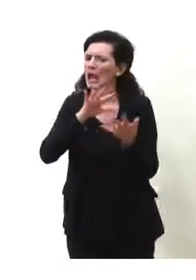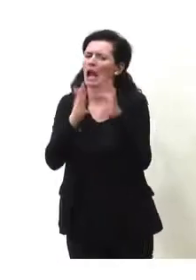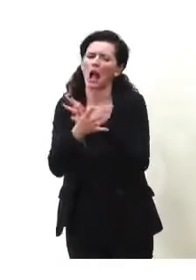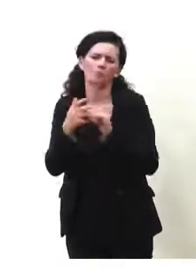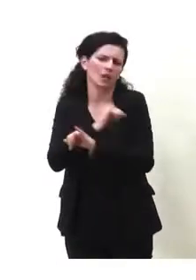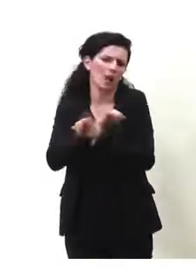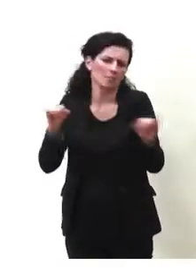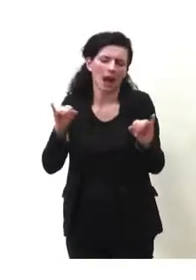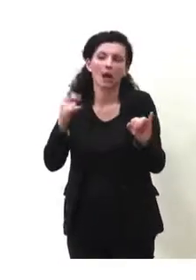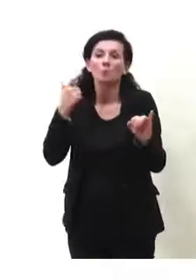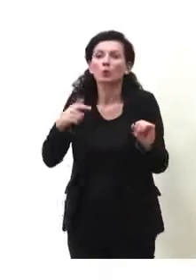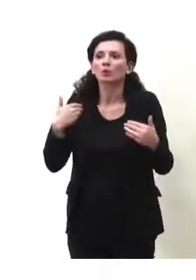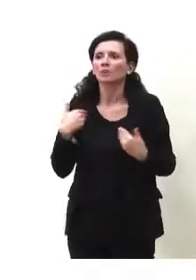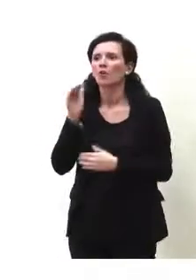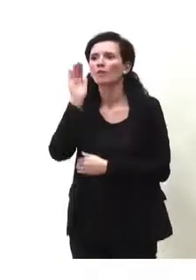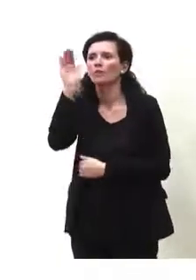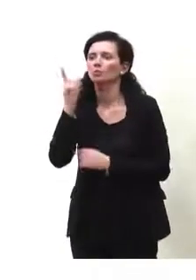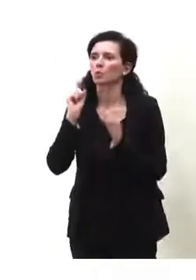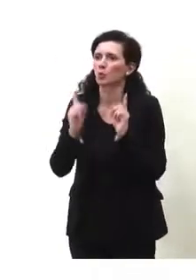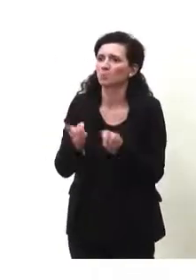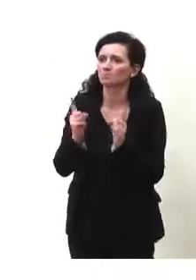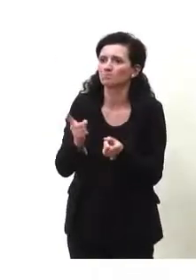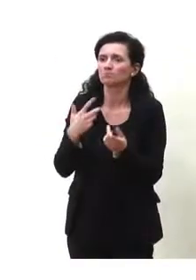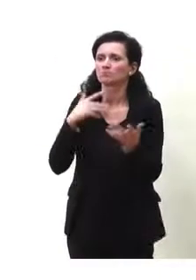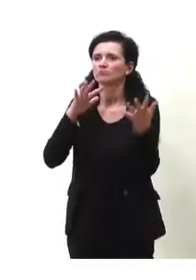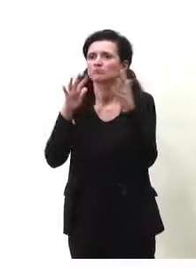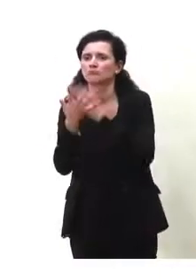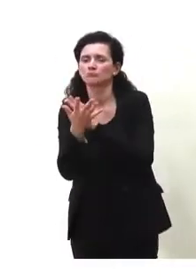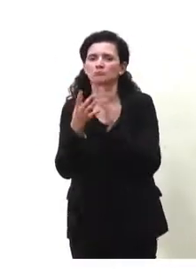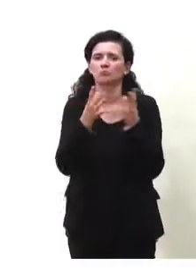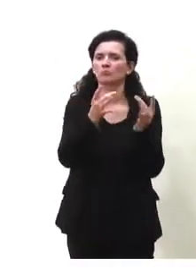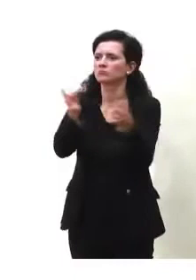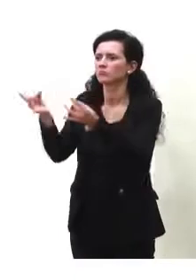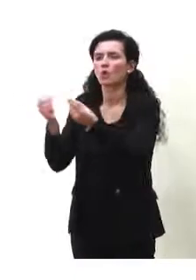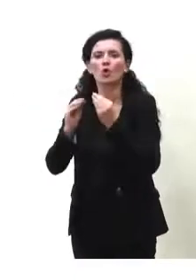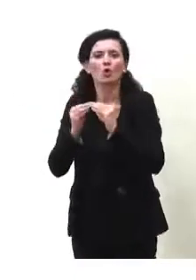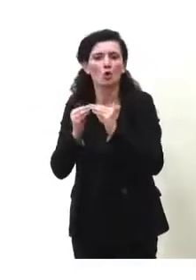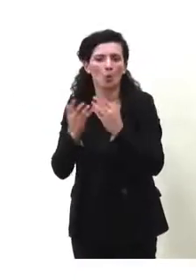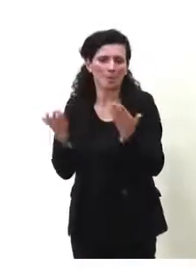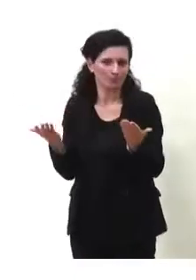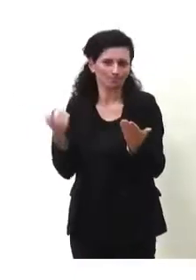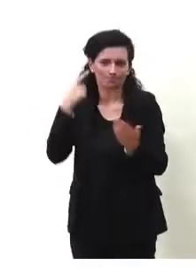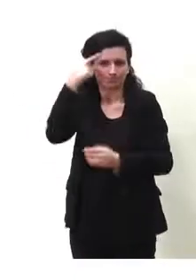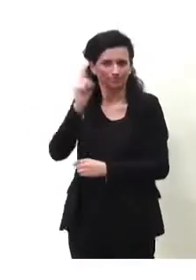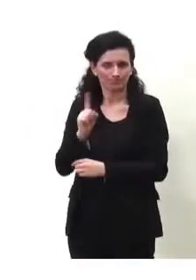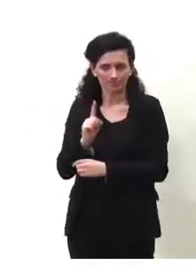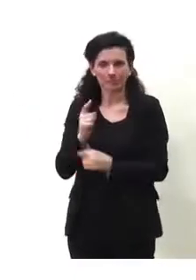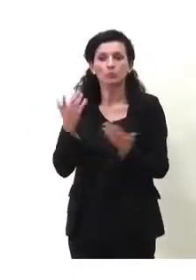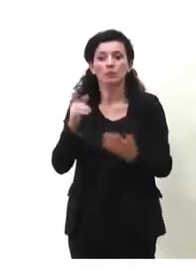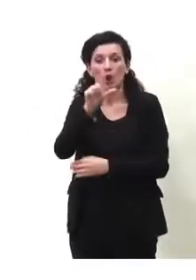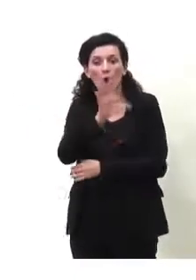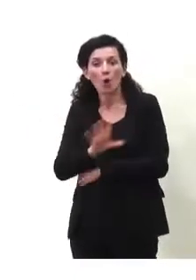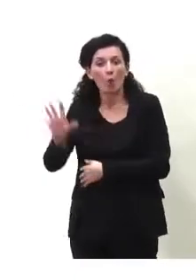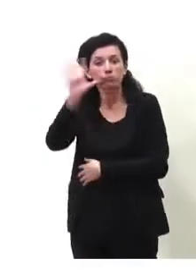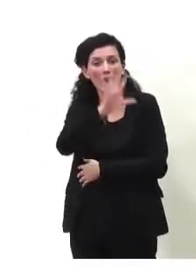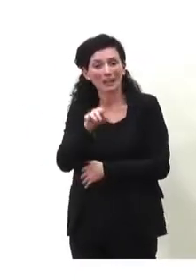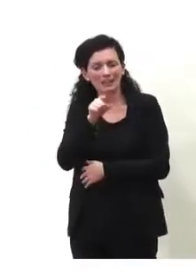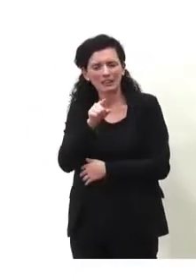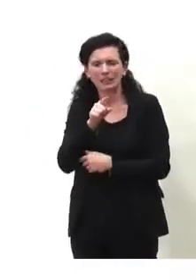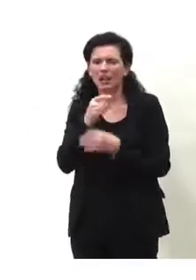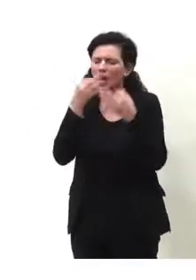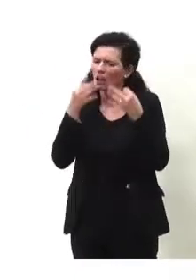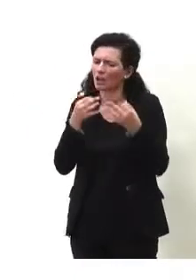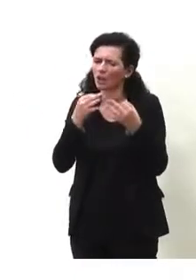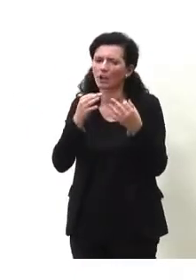nessuno può prevedere il futuro di come cambierà la trasmissibilità. Quindi la Lombardia ha seguito perfettamente